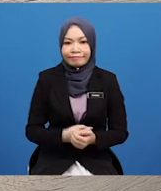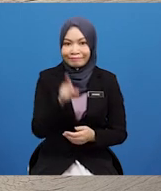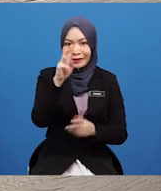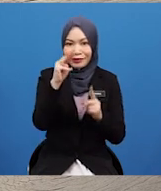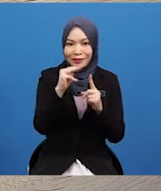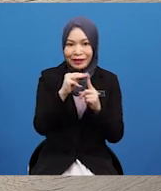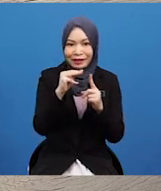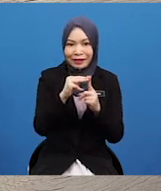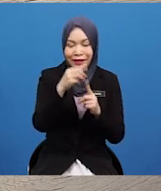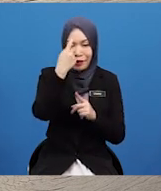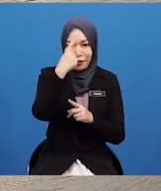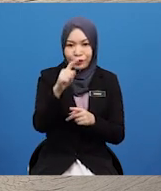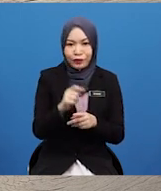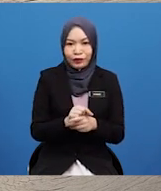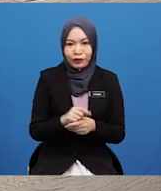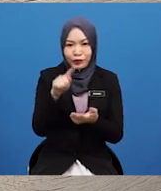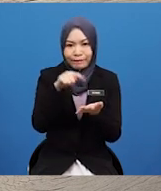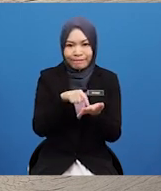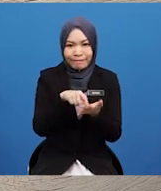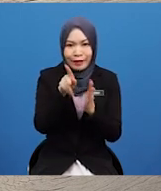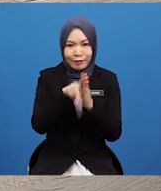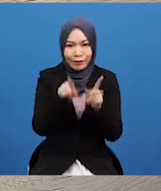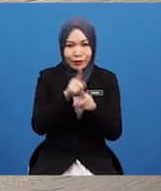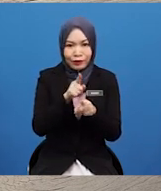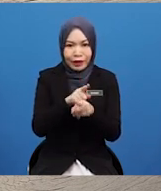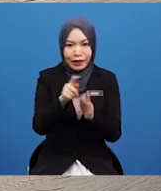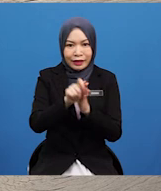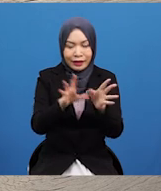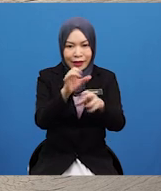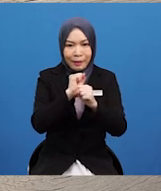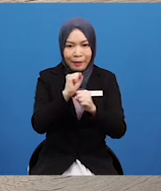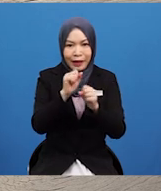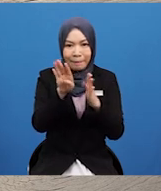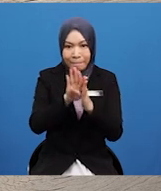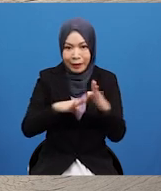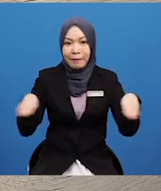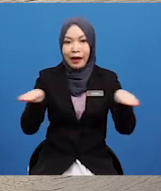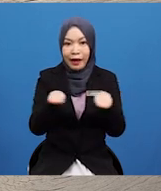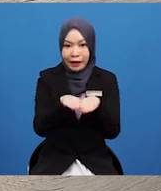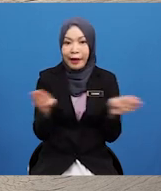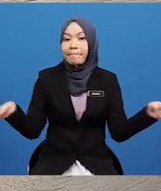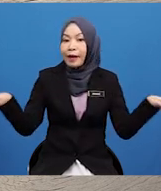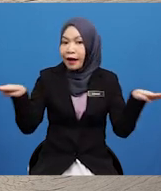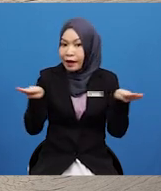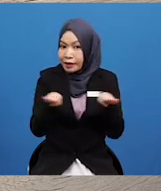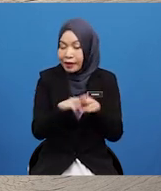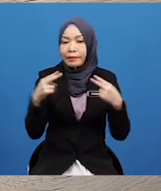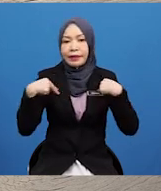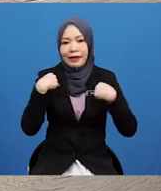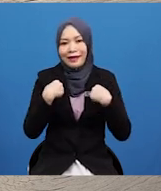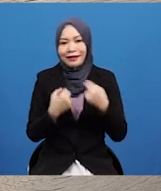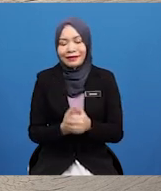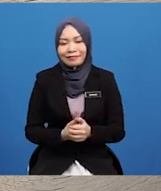ini. Pembetulannya ialah terdapat berbagai-bagai binatang atau terdapat